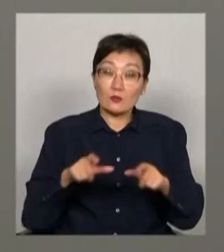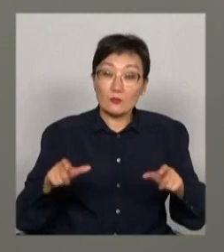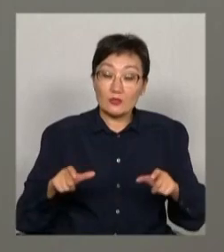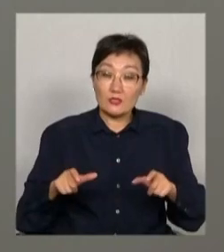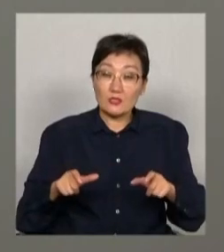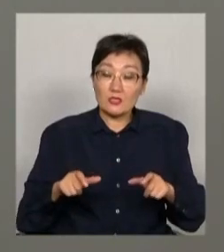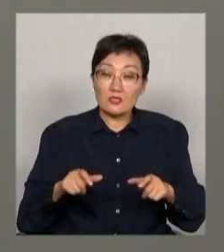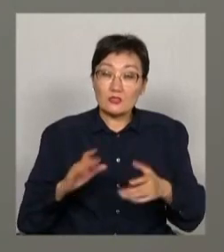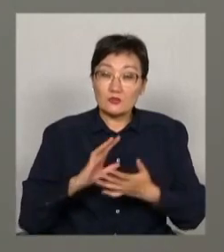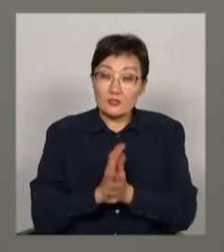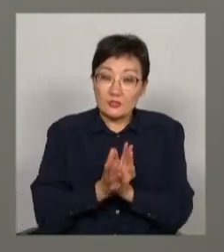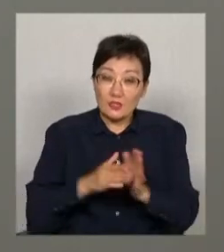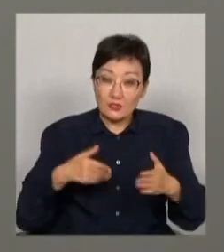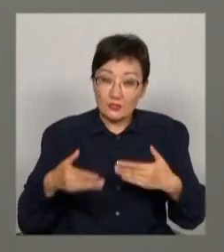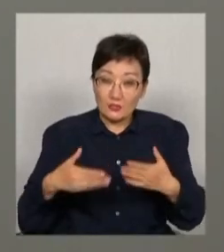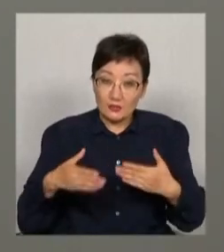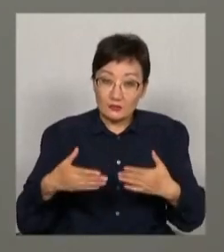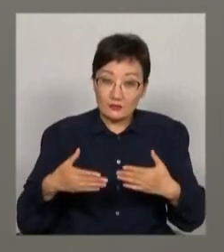жақын контакты, жақын